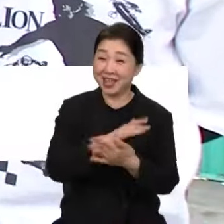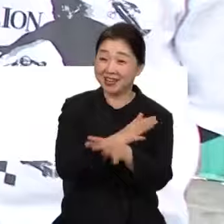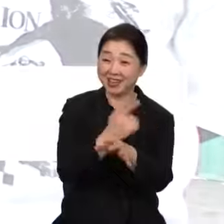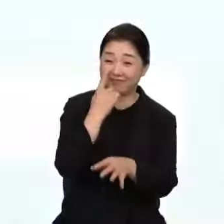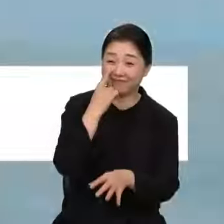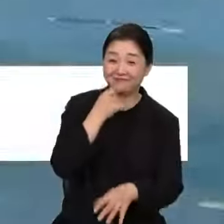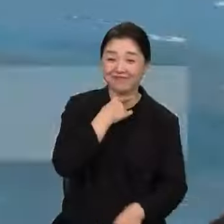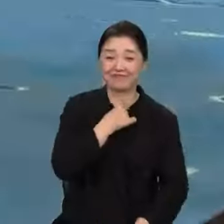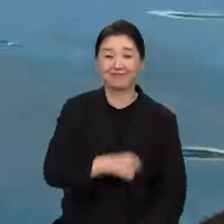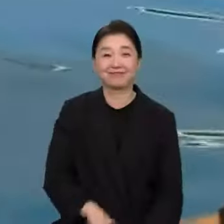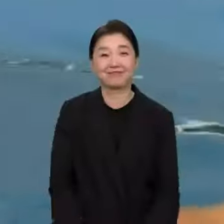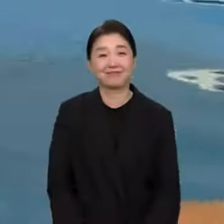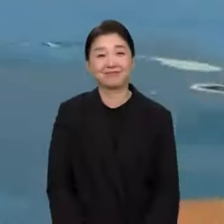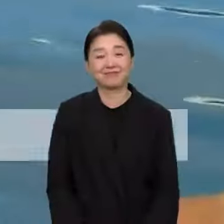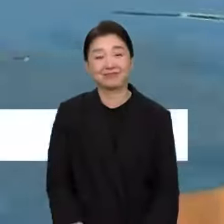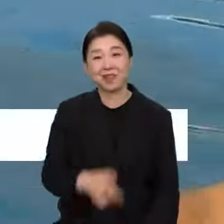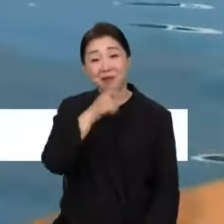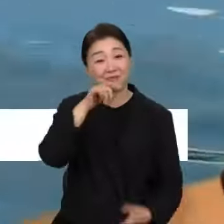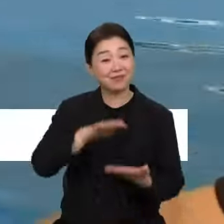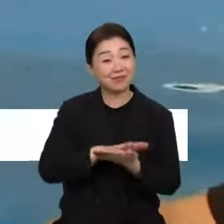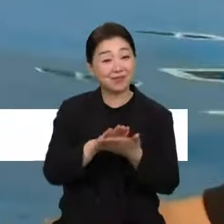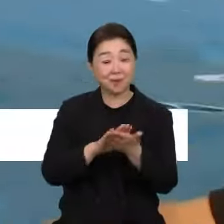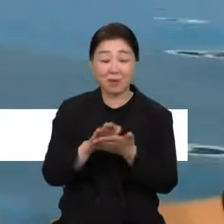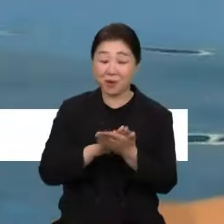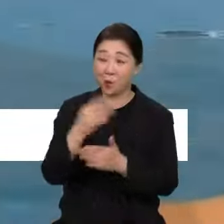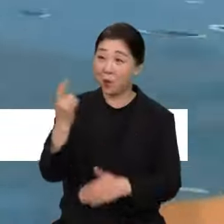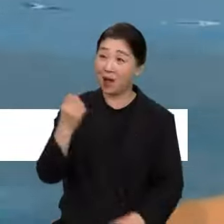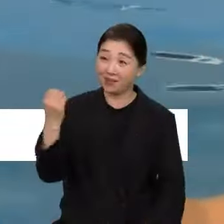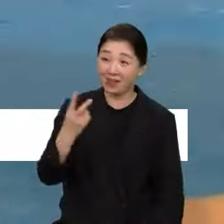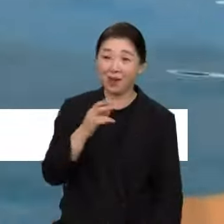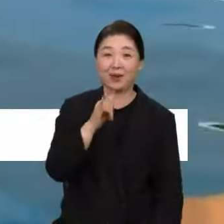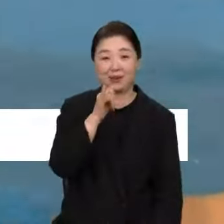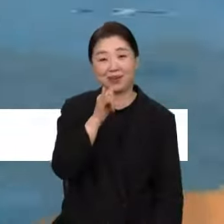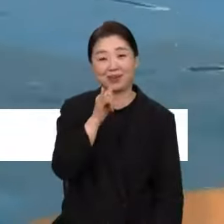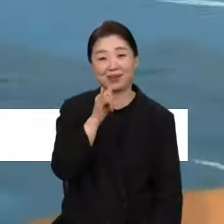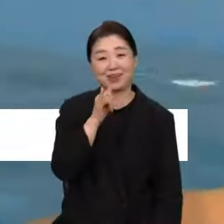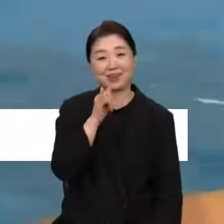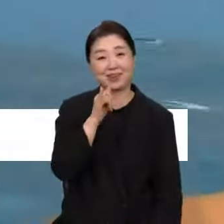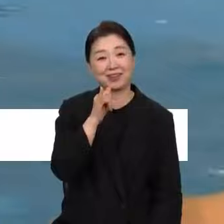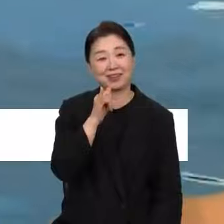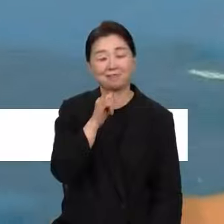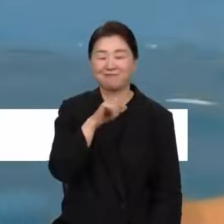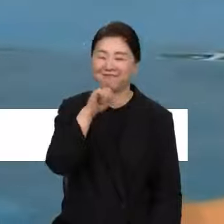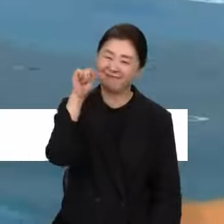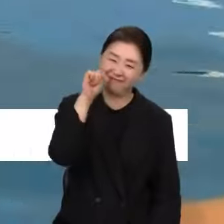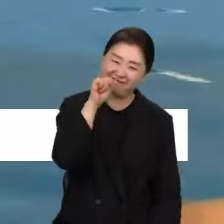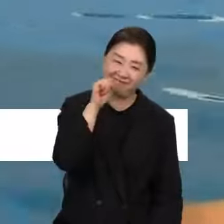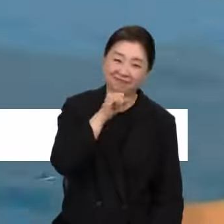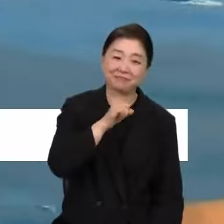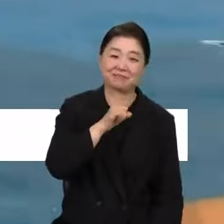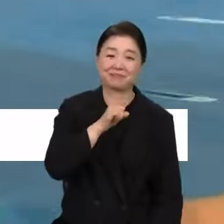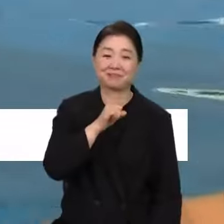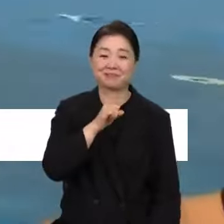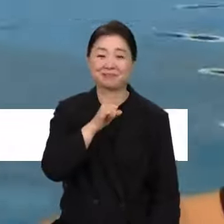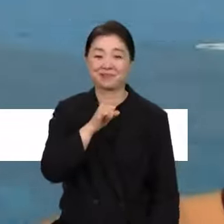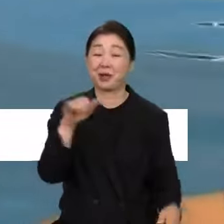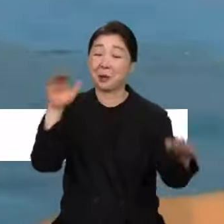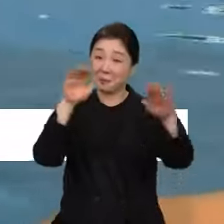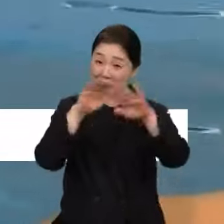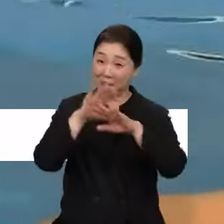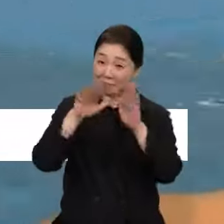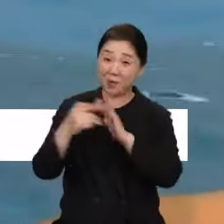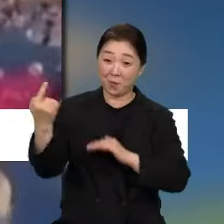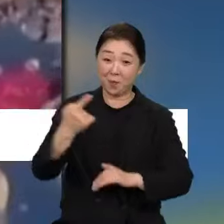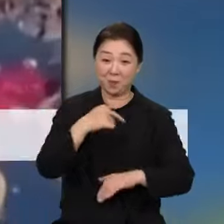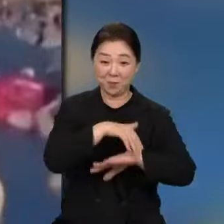장난치고. 물놀이 자주 오는데요. 좋아서 밤에 돈을